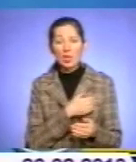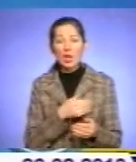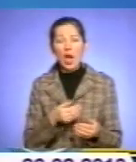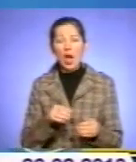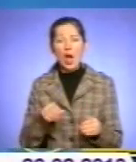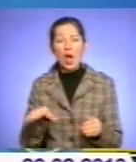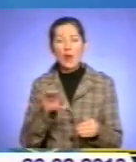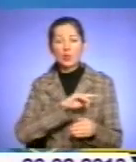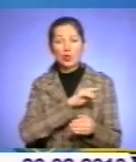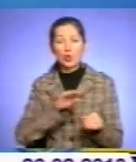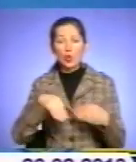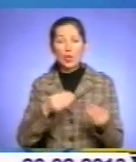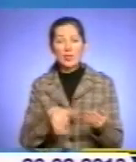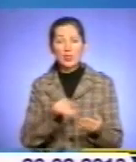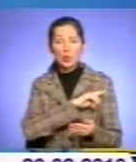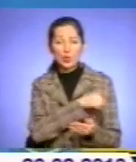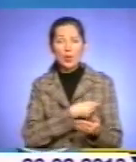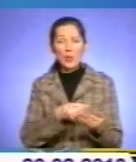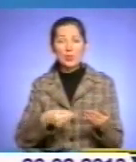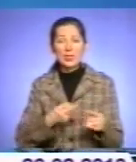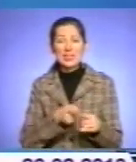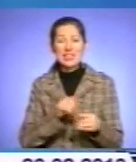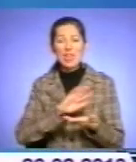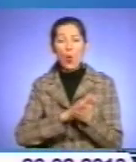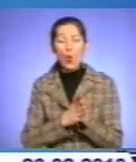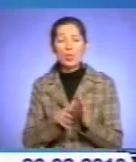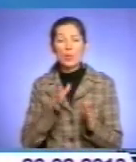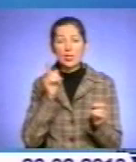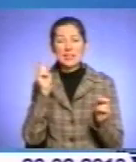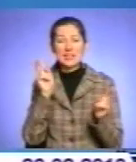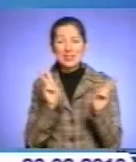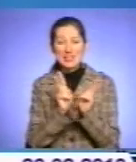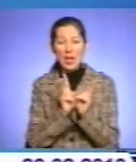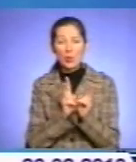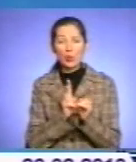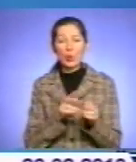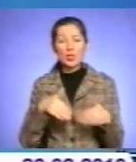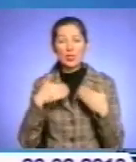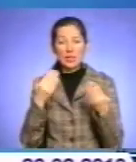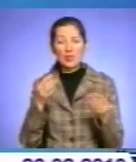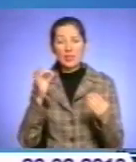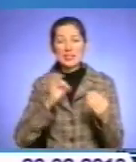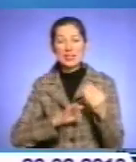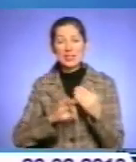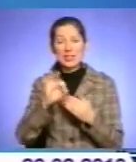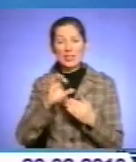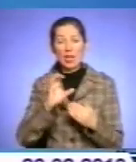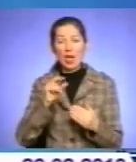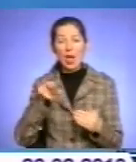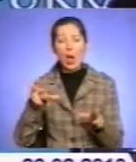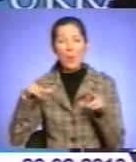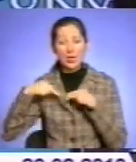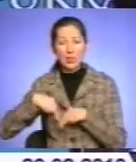підписання цієї угоди під час саміту ініціативи «Східне партнерство», що відбудеться у Вільнюсі в листопаді цього